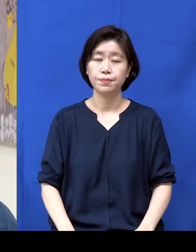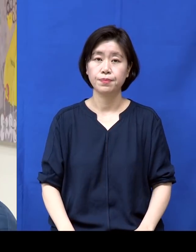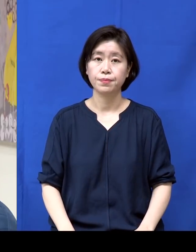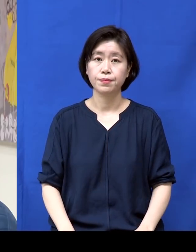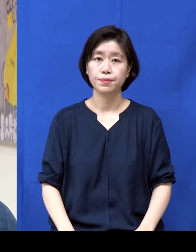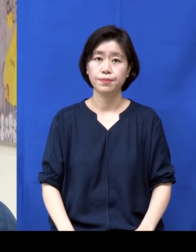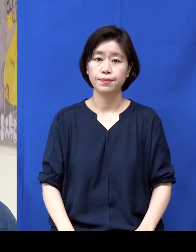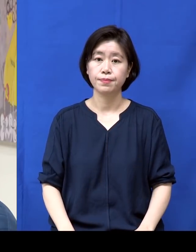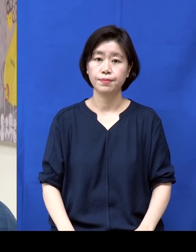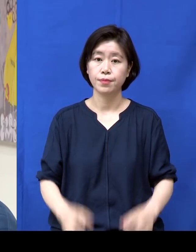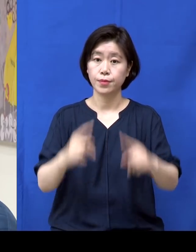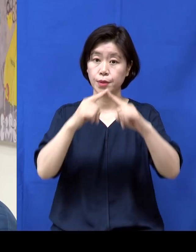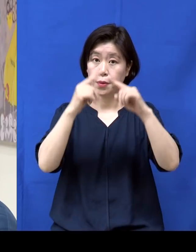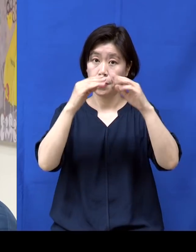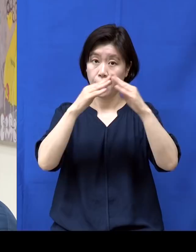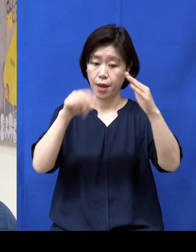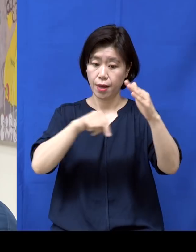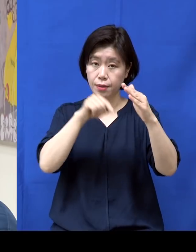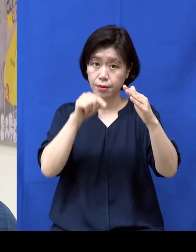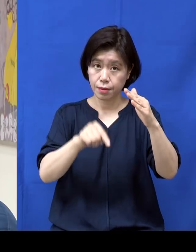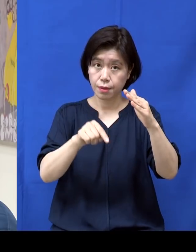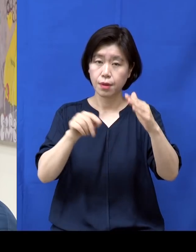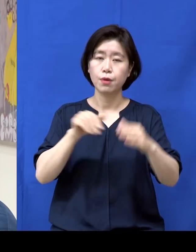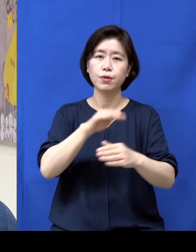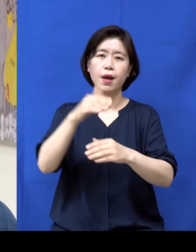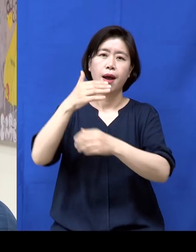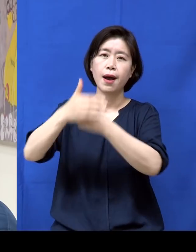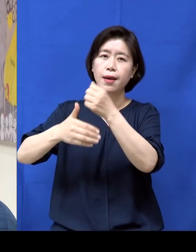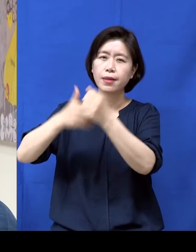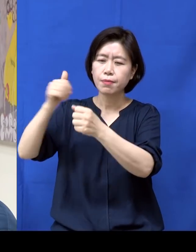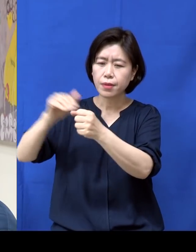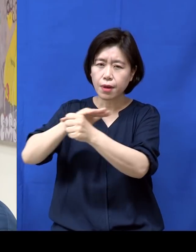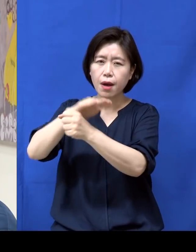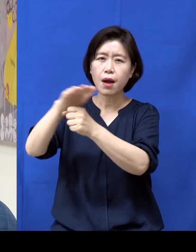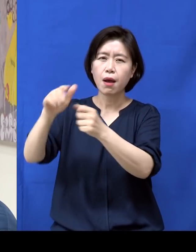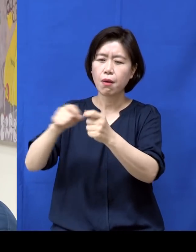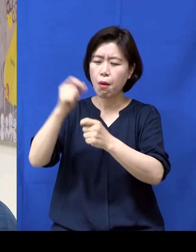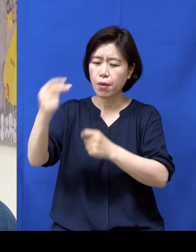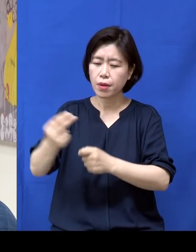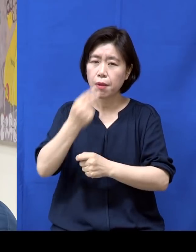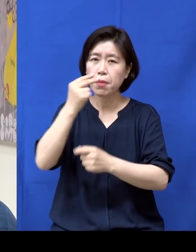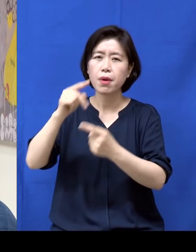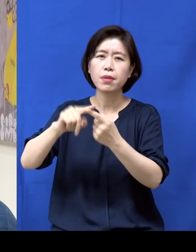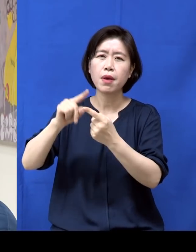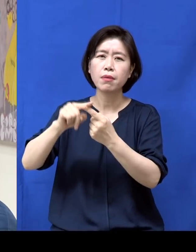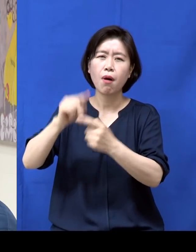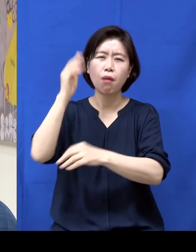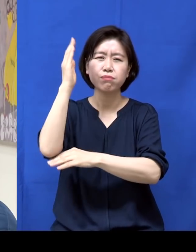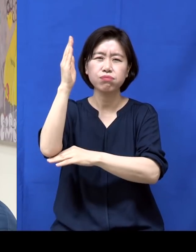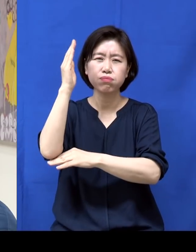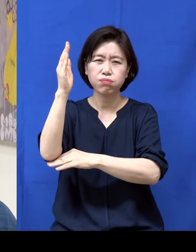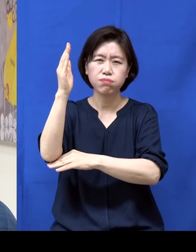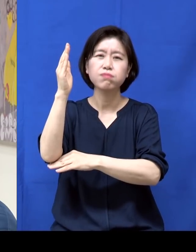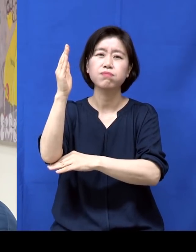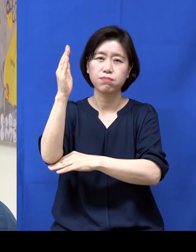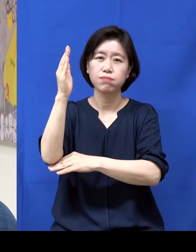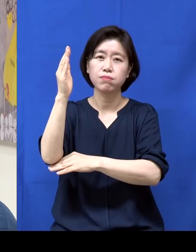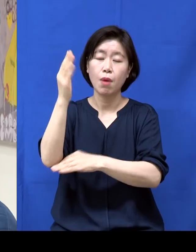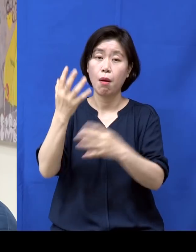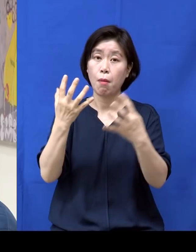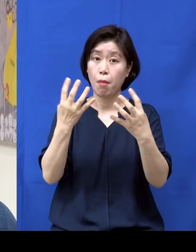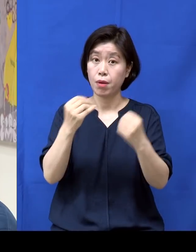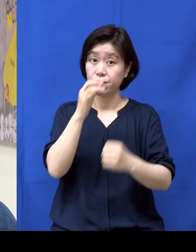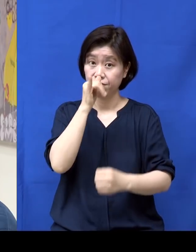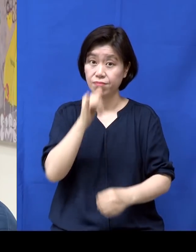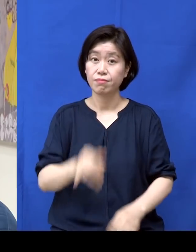그 교회 안에서 우리가 하나님의 사랑과 영원한 생명에 대해서 이야기하는 건 너무 자연스럽고 네. 목사님들이 목회자들이 그런